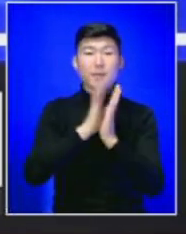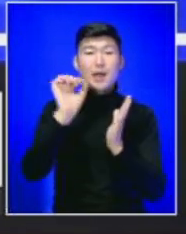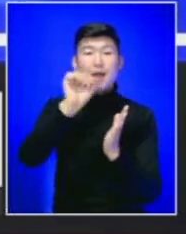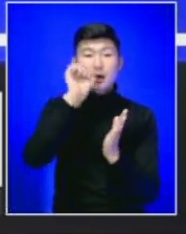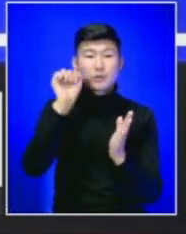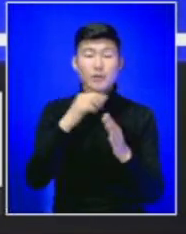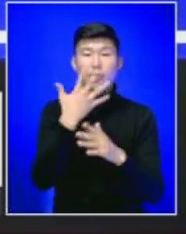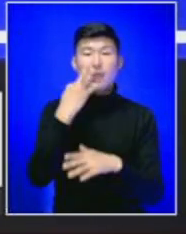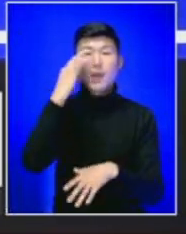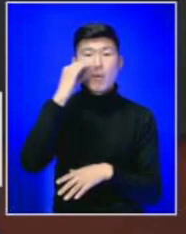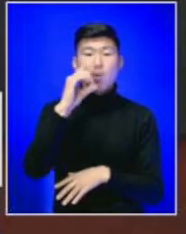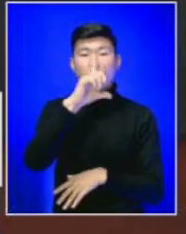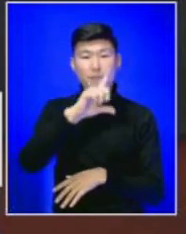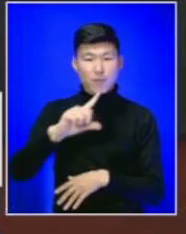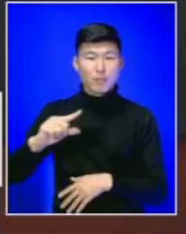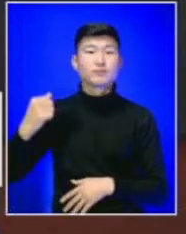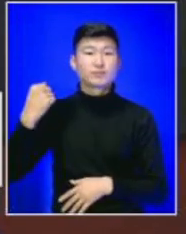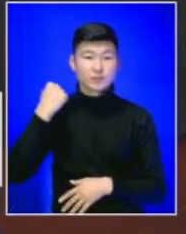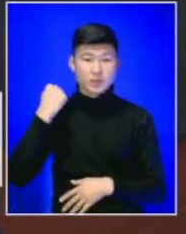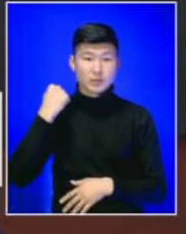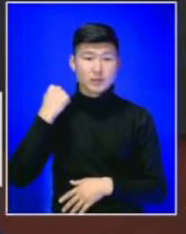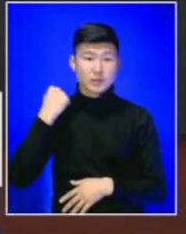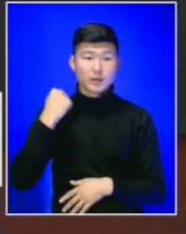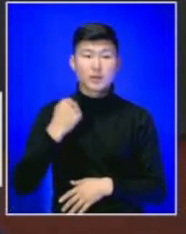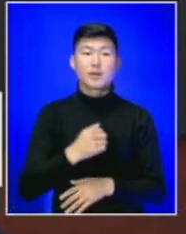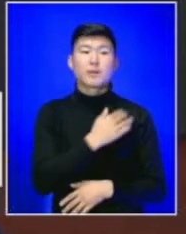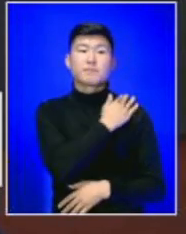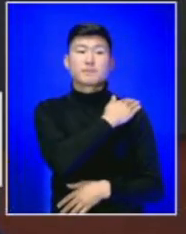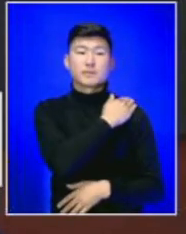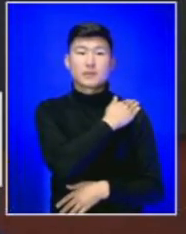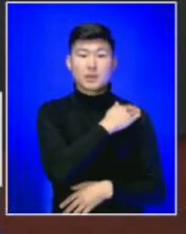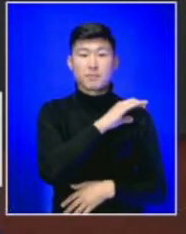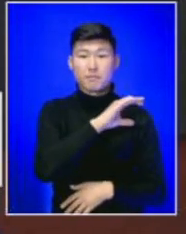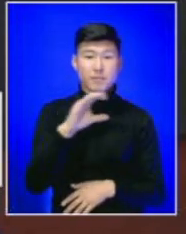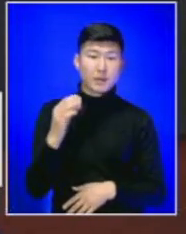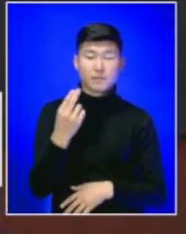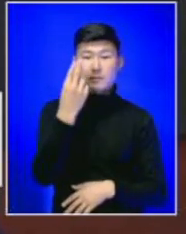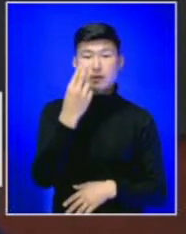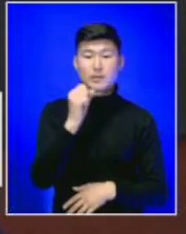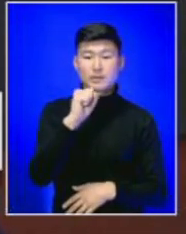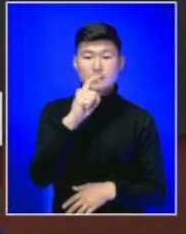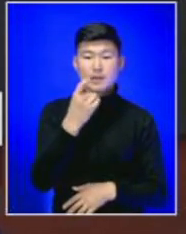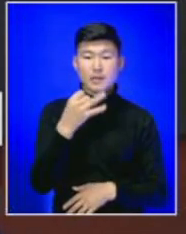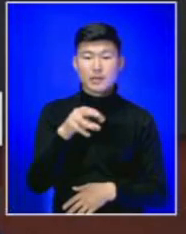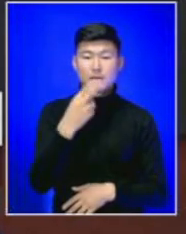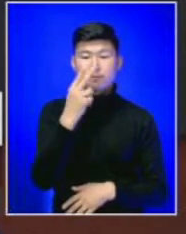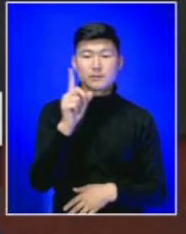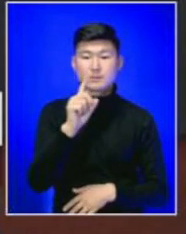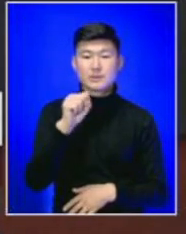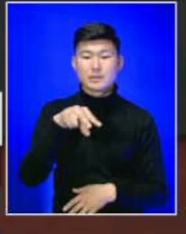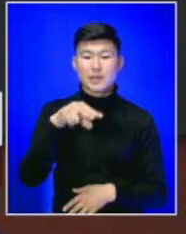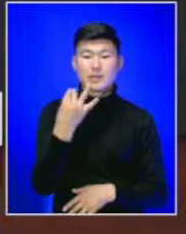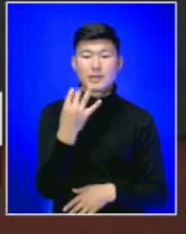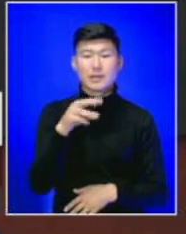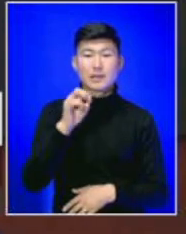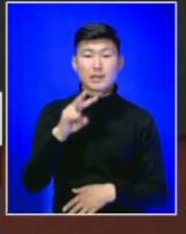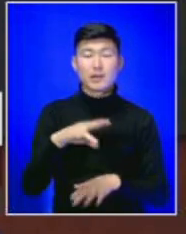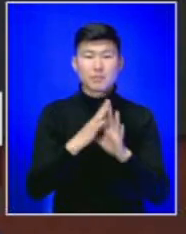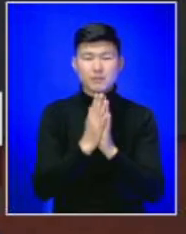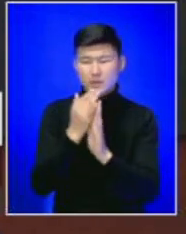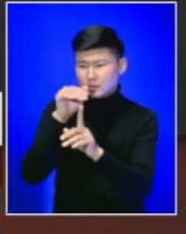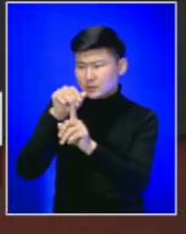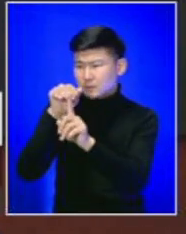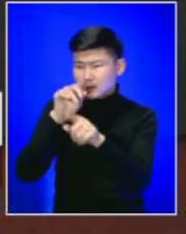50% бууруулж чадна гэж үзэж байгаа. Дээрээс нь цагдаагийн байгууллага цахим заллингийн гэмт хэргийг араас нь хөрж